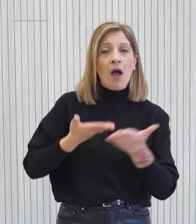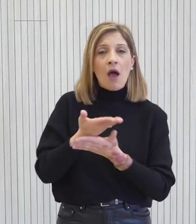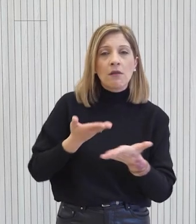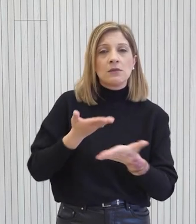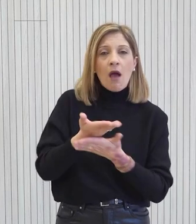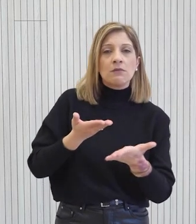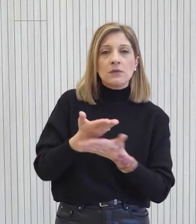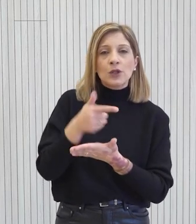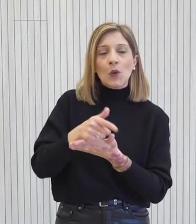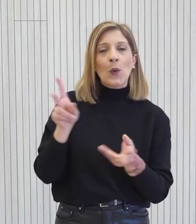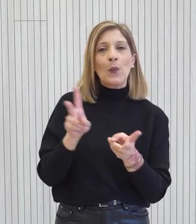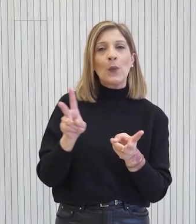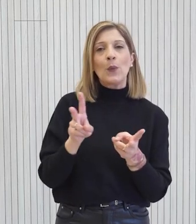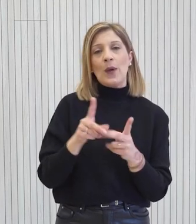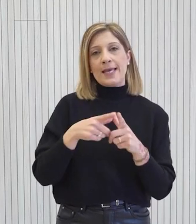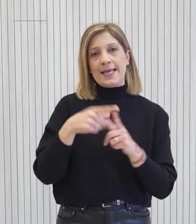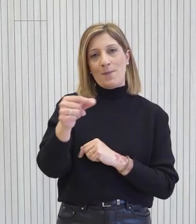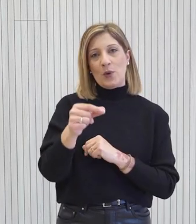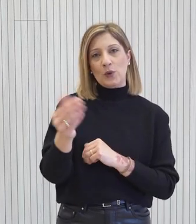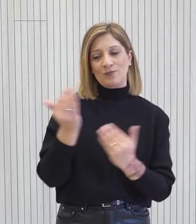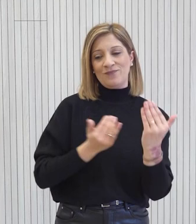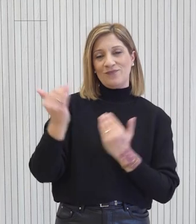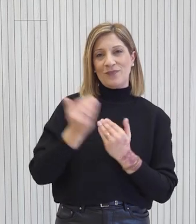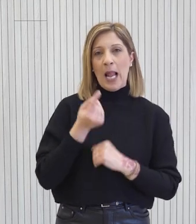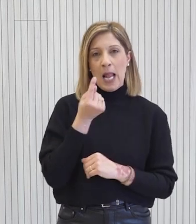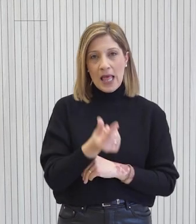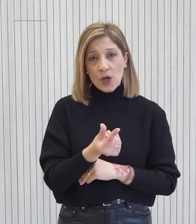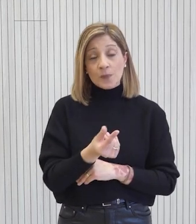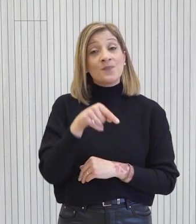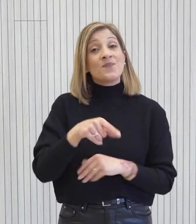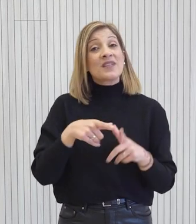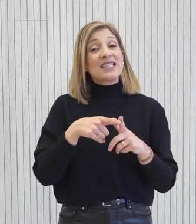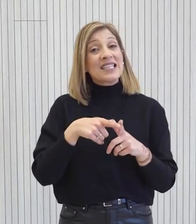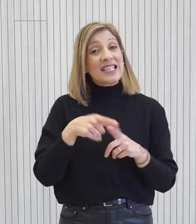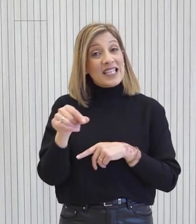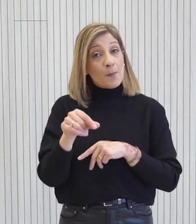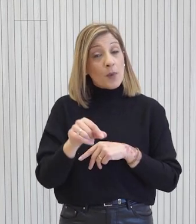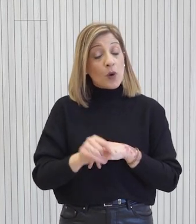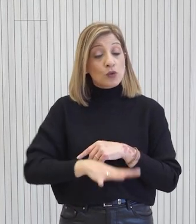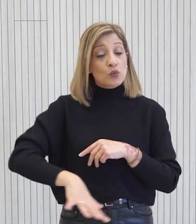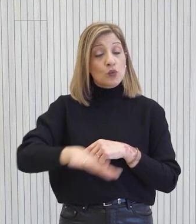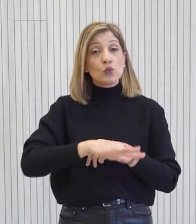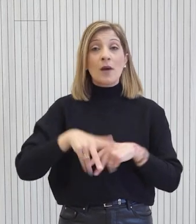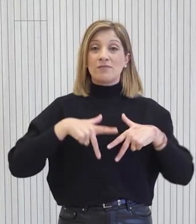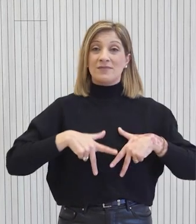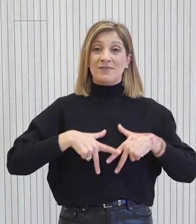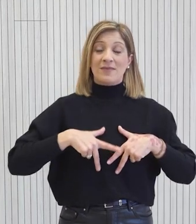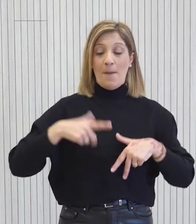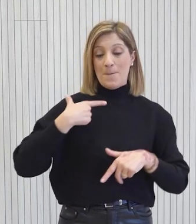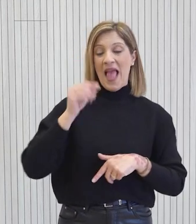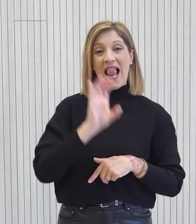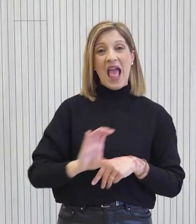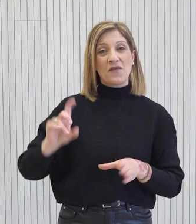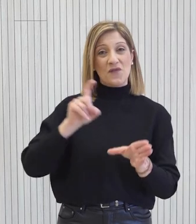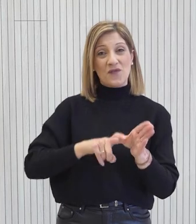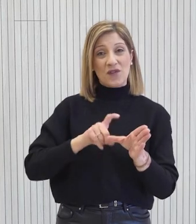την αντίστοιχη περίοδο του 2022. Υπογραμμίζουμε το γεγονός ότι η χώρα μας βρίσκεται στις πρώτες θέσεις ανάμεσα στα κράτη-μέλη της Ευρωπαϊκής